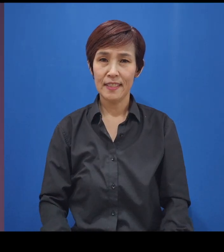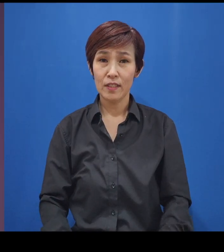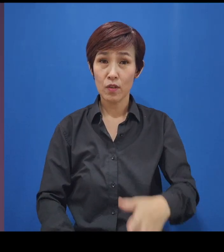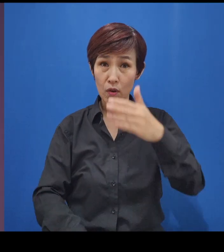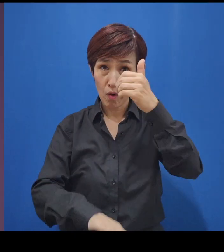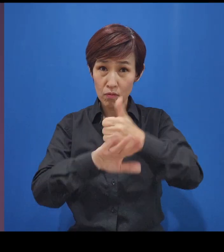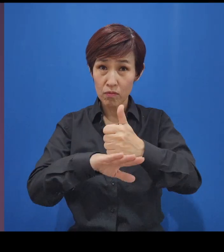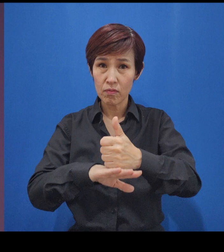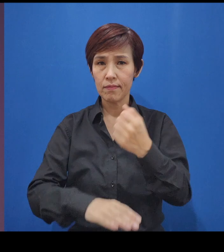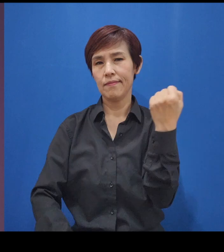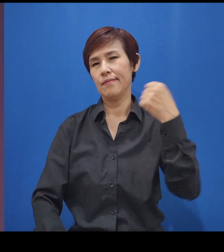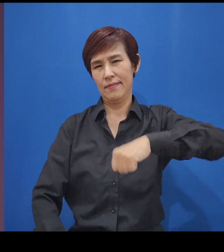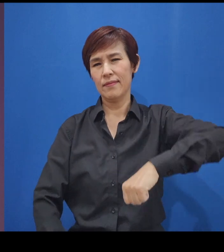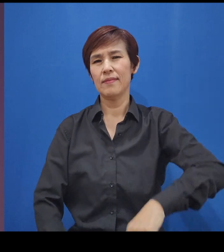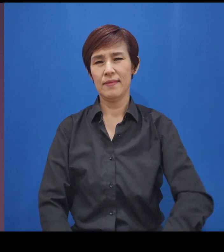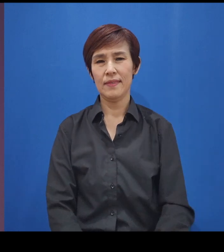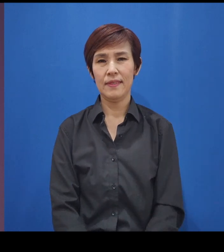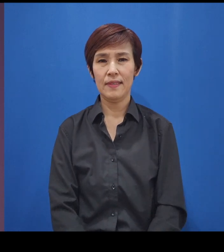불순종했다는 거예요.